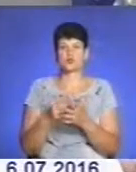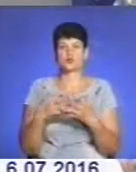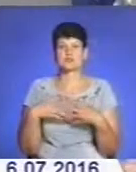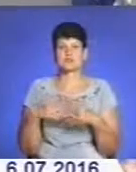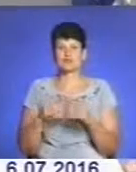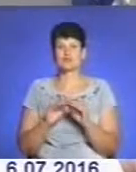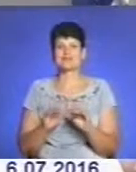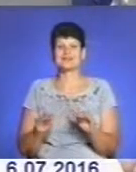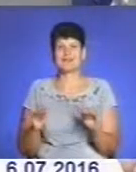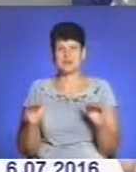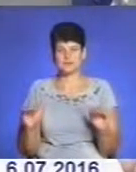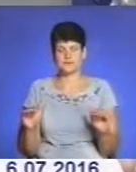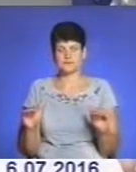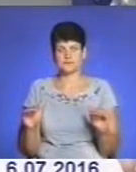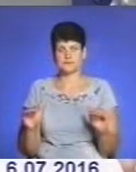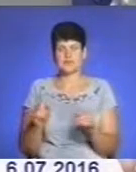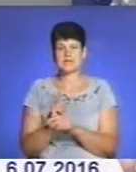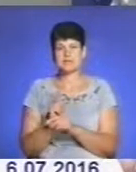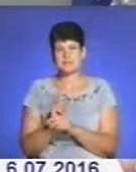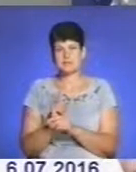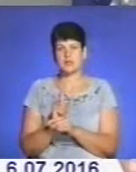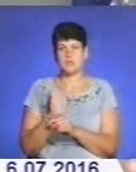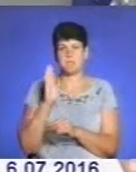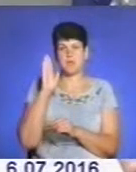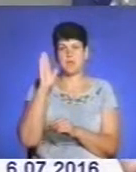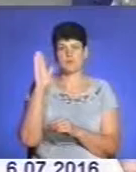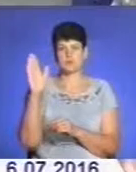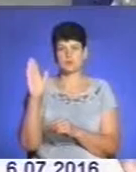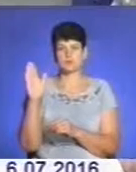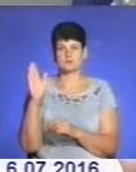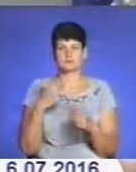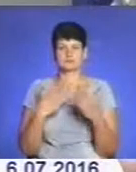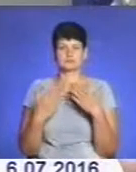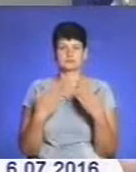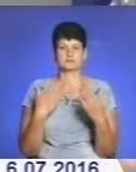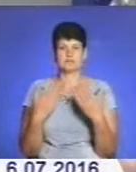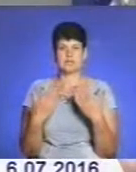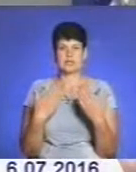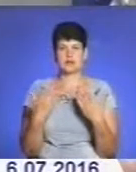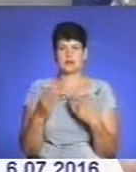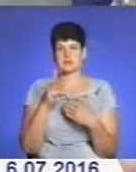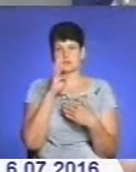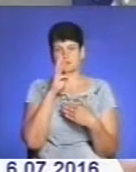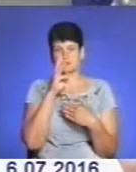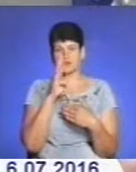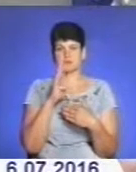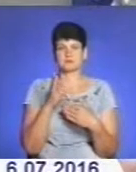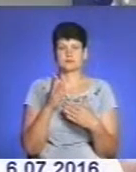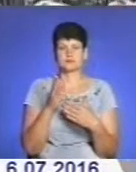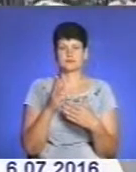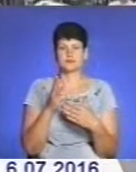дітей стабільним майбутнім і сталими заробітками чи достатками в